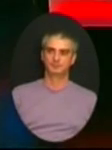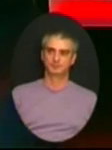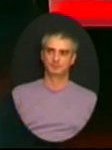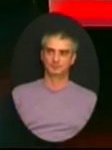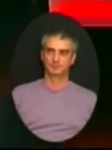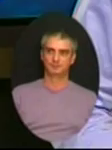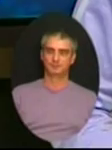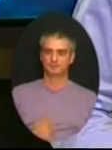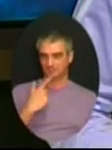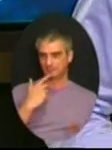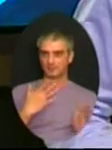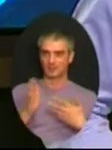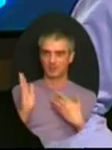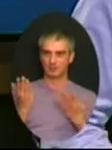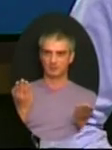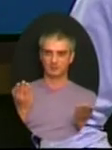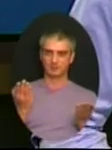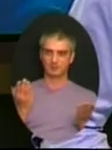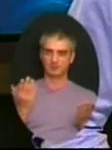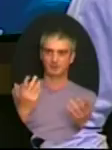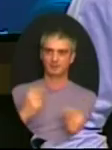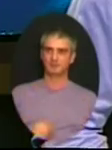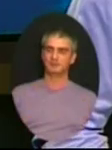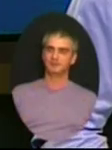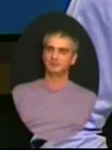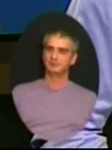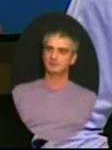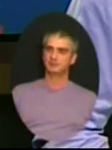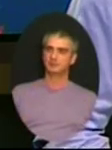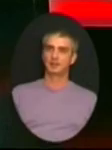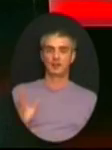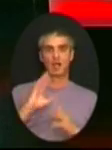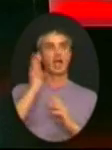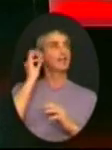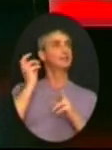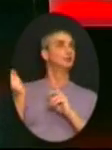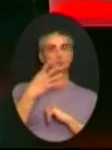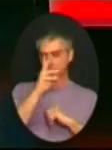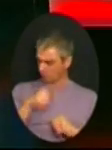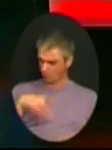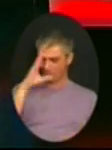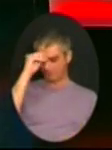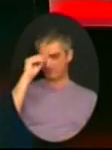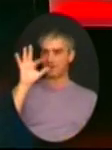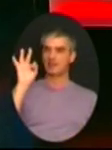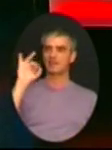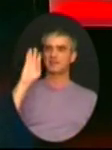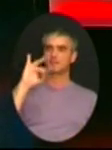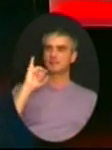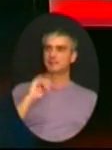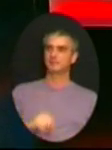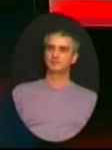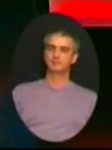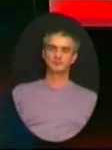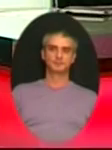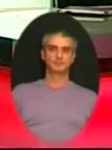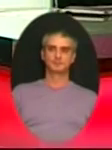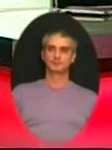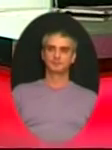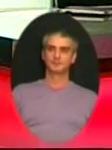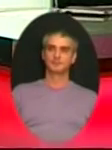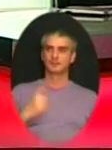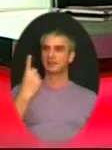הכל בסדר. גם דרגו הוציאו, אגב. כן, אבל רגע... אותי גם הוציאו. כן. זה תו תקן. היחידה מהקואליציה